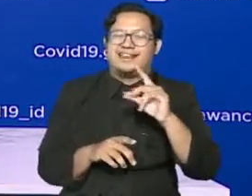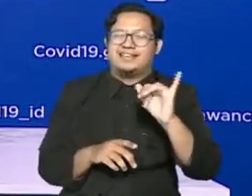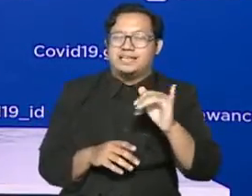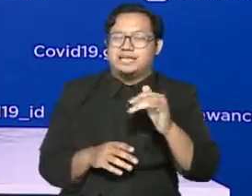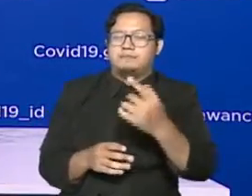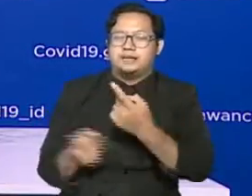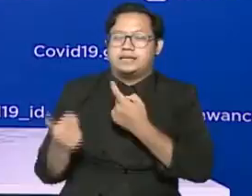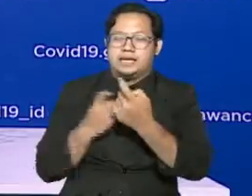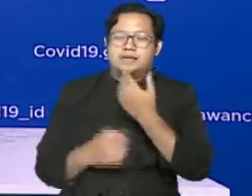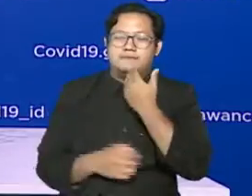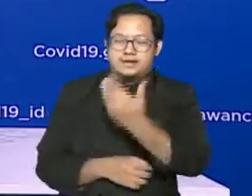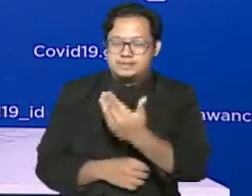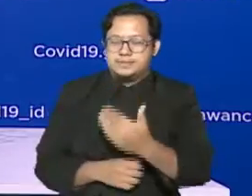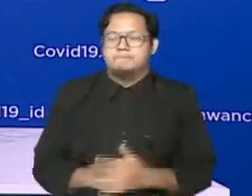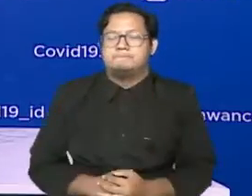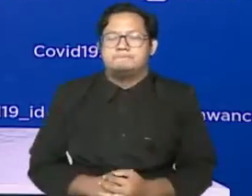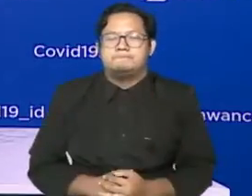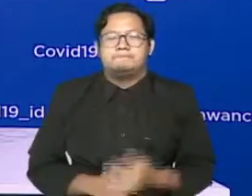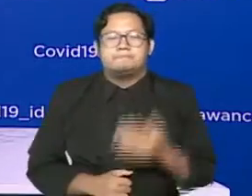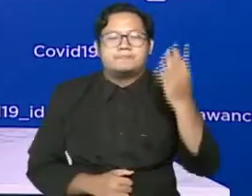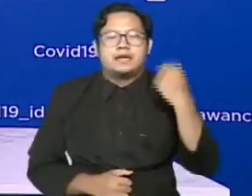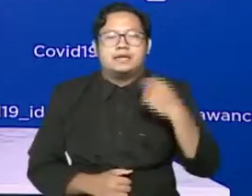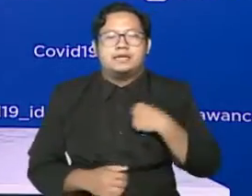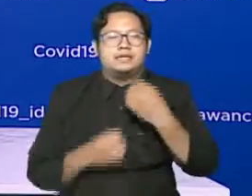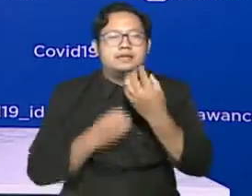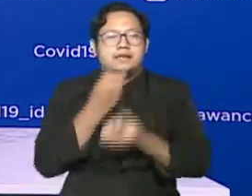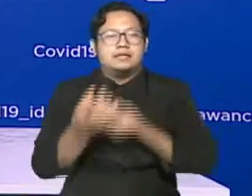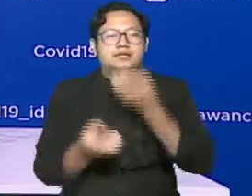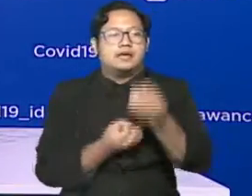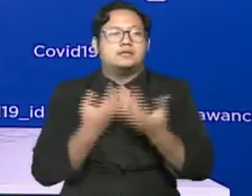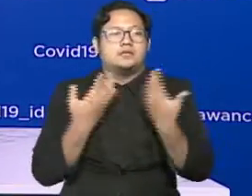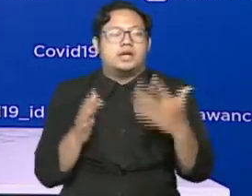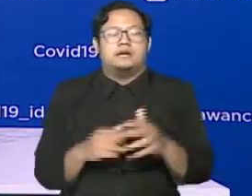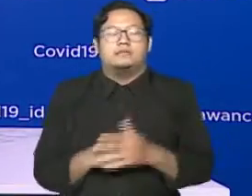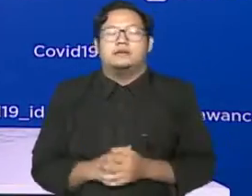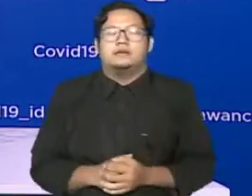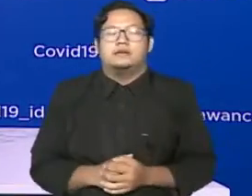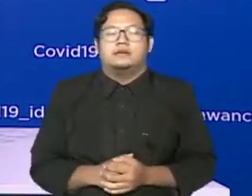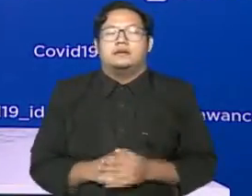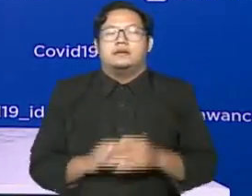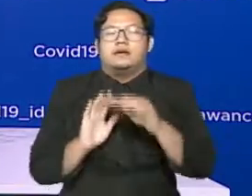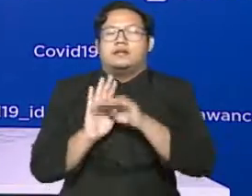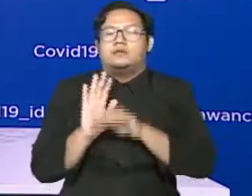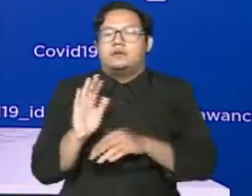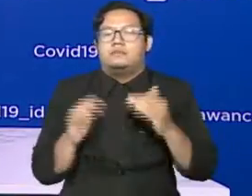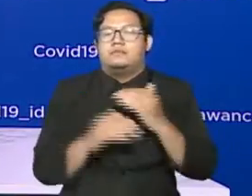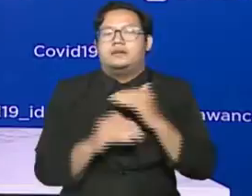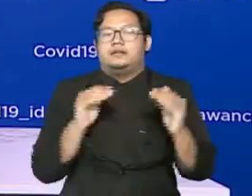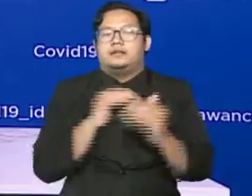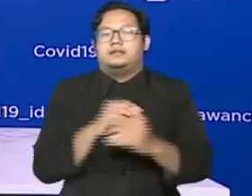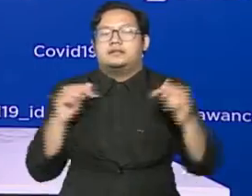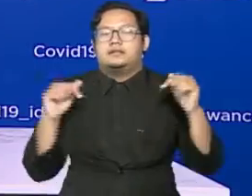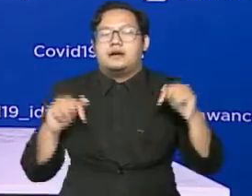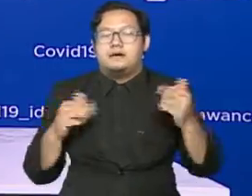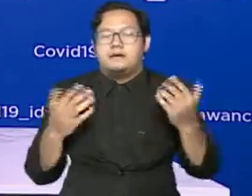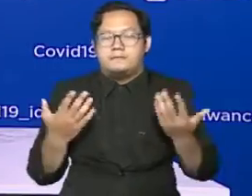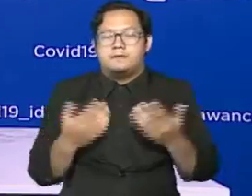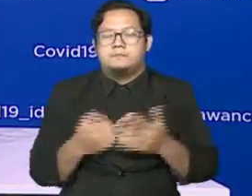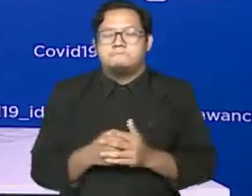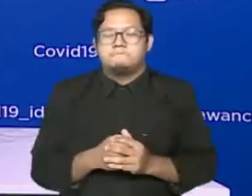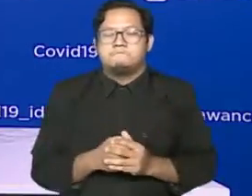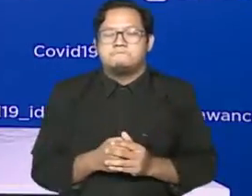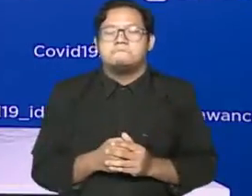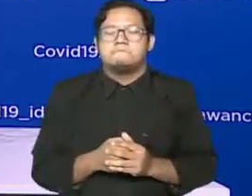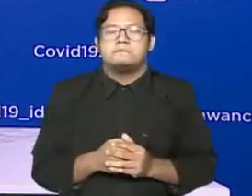sebagaimana yang sudah saya jelaskan sebelumnya bahwa aturan mobilitas yang ditetapkan saat ini adalah bentuk